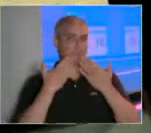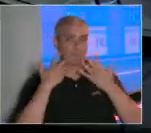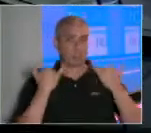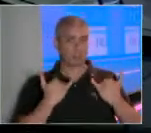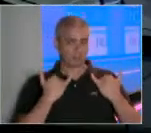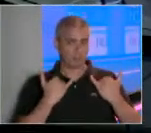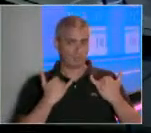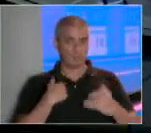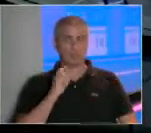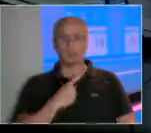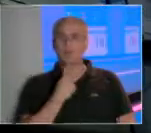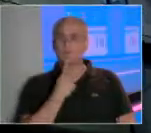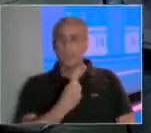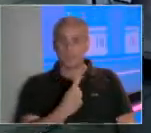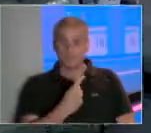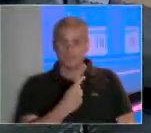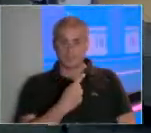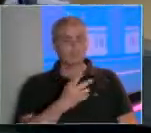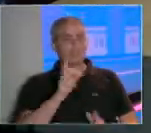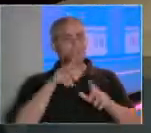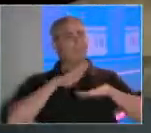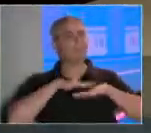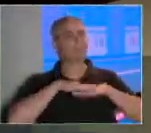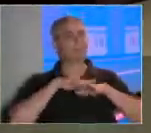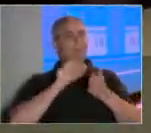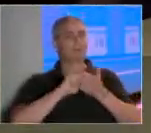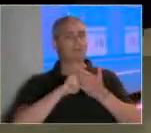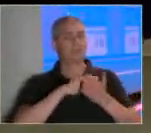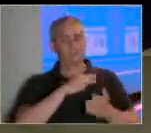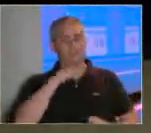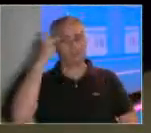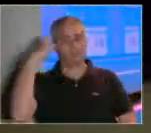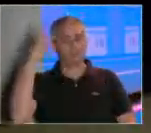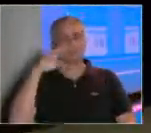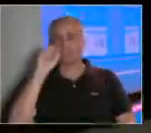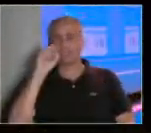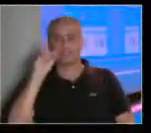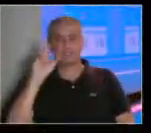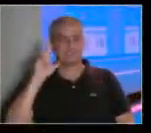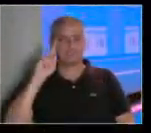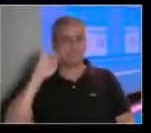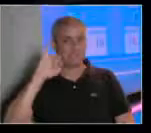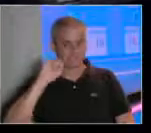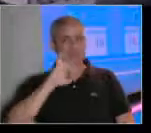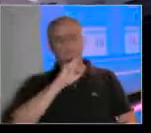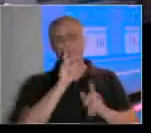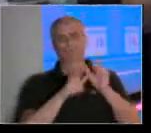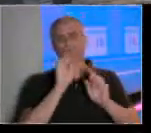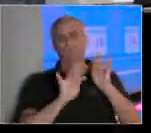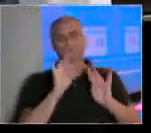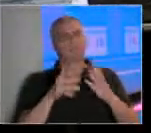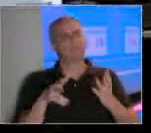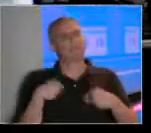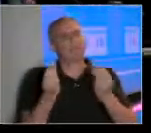אנחנו יכולים לומר, יניר, שהדרגים המקצועיים במשרד הבריאות, פרופסור סדצקי ואחרים, הם מתנגדים, אתה יודע,